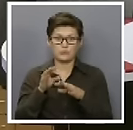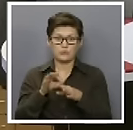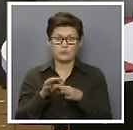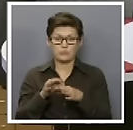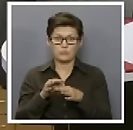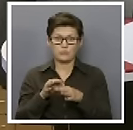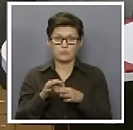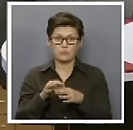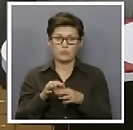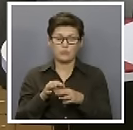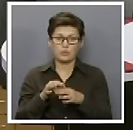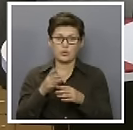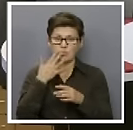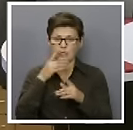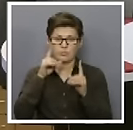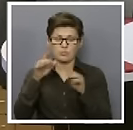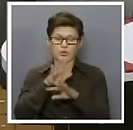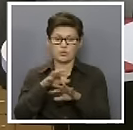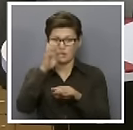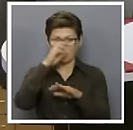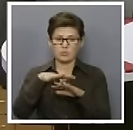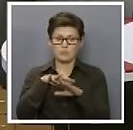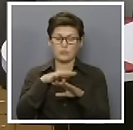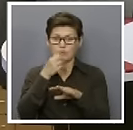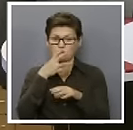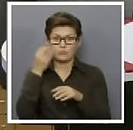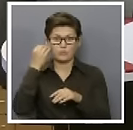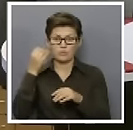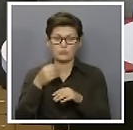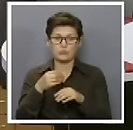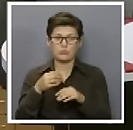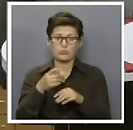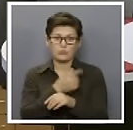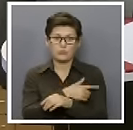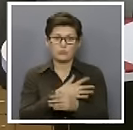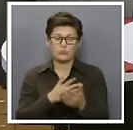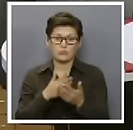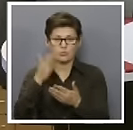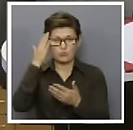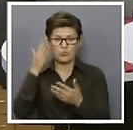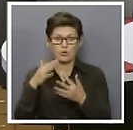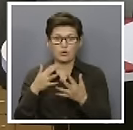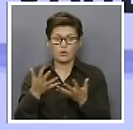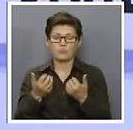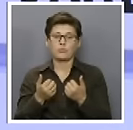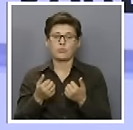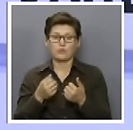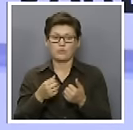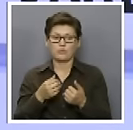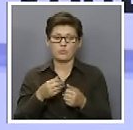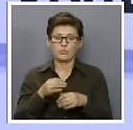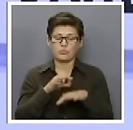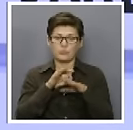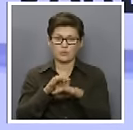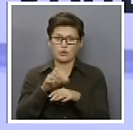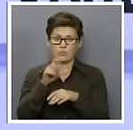жатқан және шетелге шықпай-ақ елімізде жақсы сапалы медициналық қызметтің түрін алуға болатын, онымен алып келген